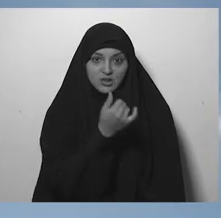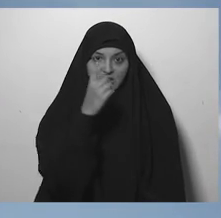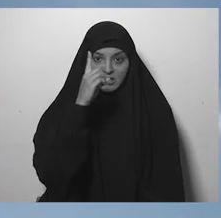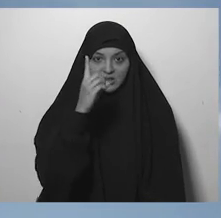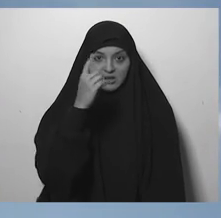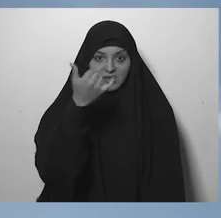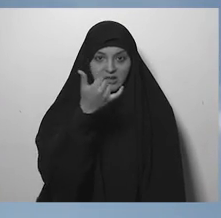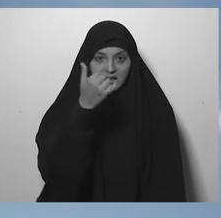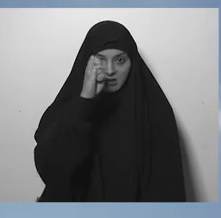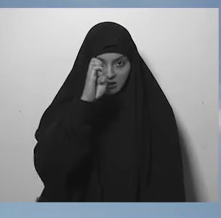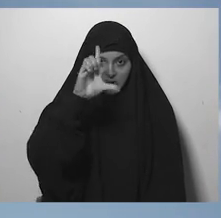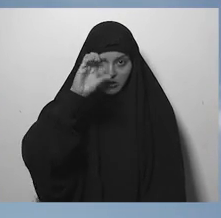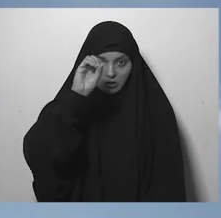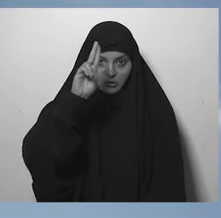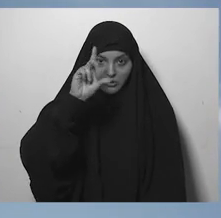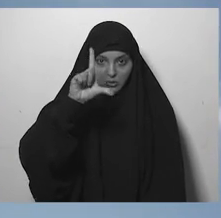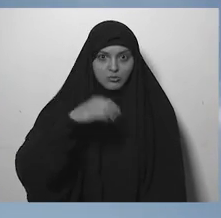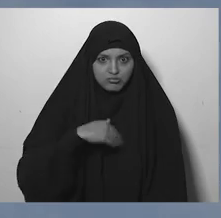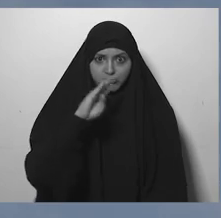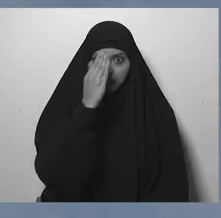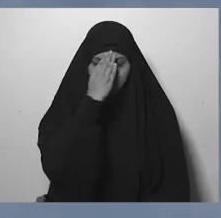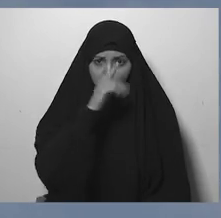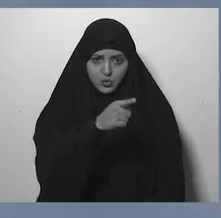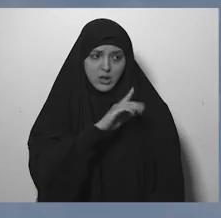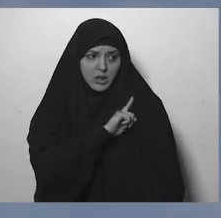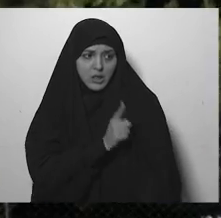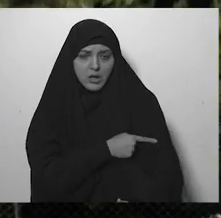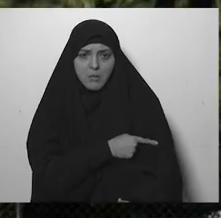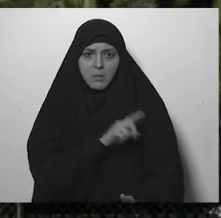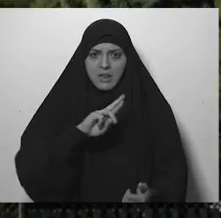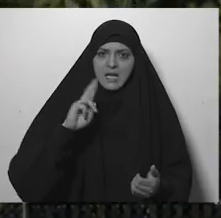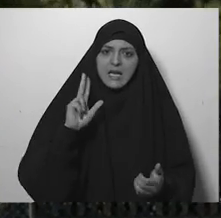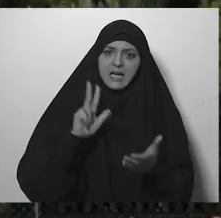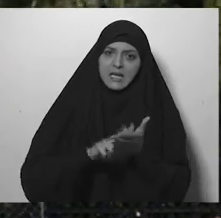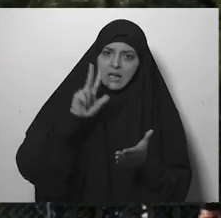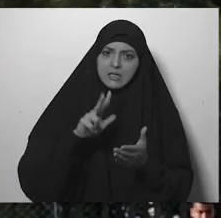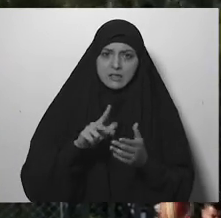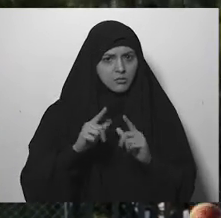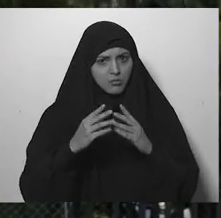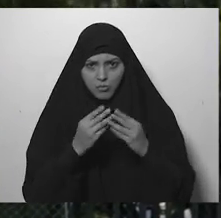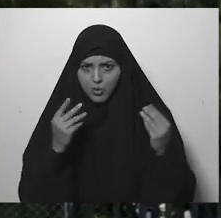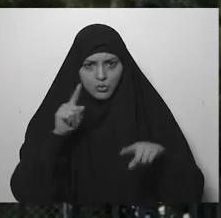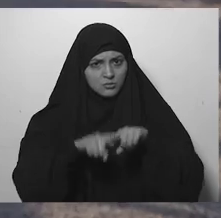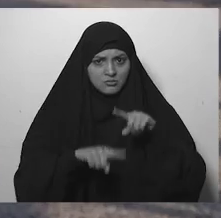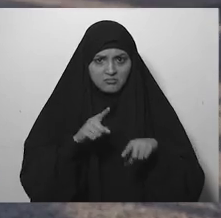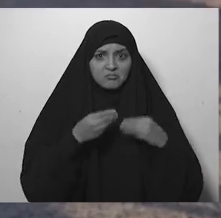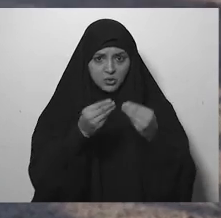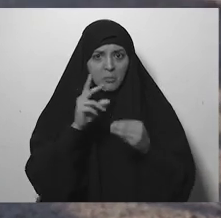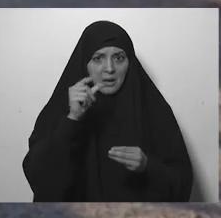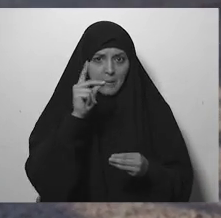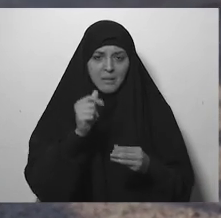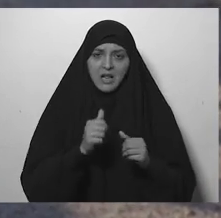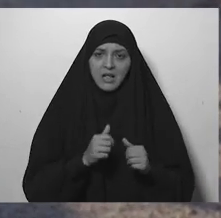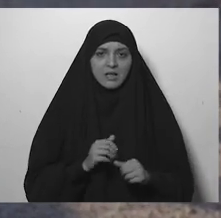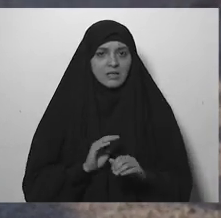Djilloul, par exemple, a pris conscience qu'il était vraiment capable de réaliser pas mal de choses. Ça l'a motivé à avancer dans sa vie, terminer